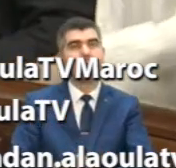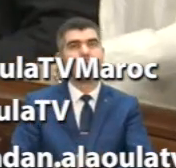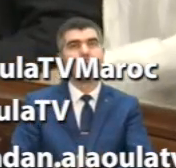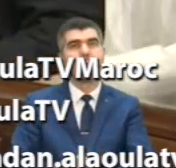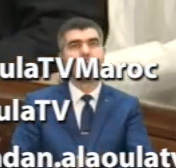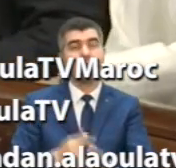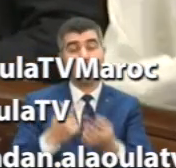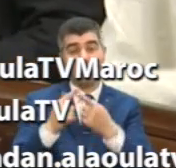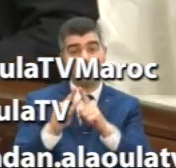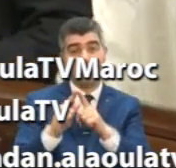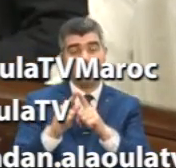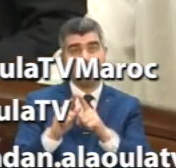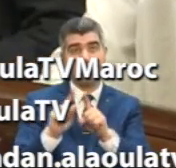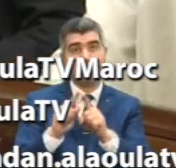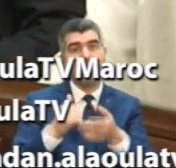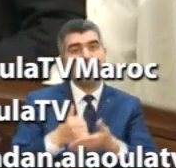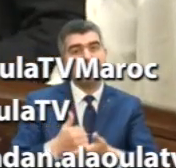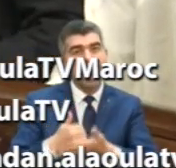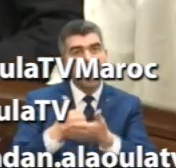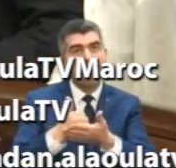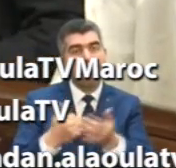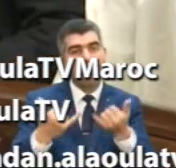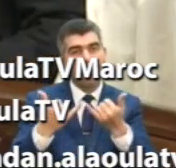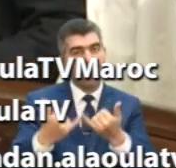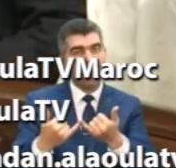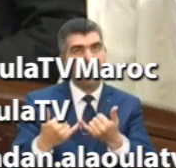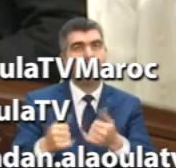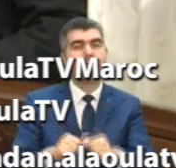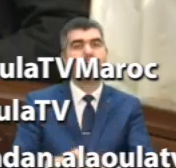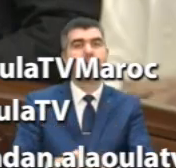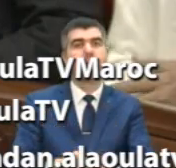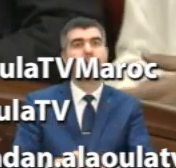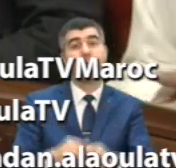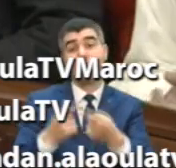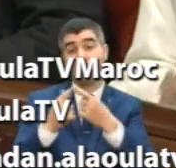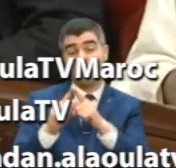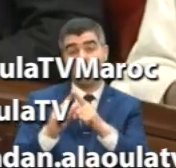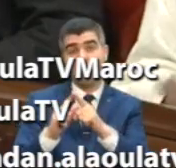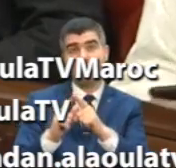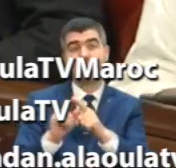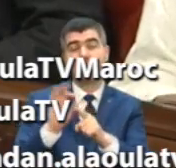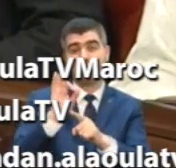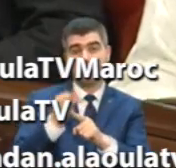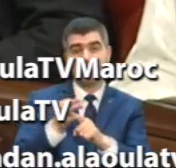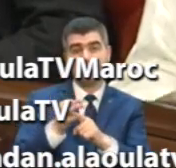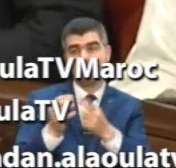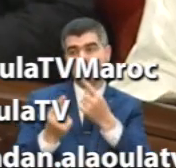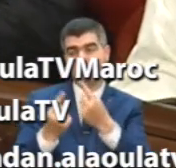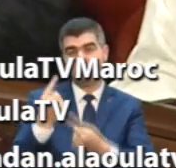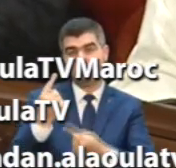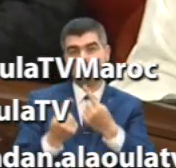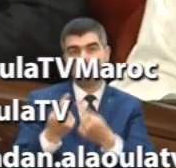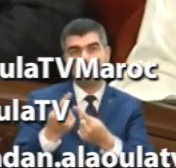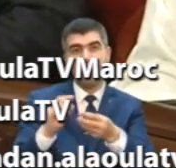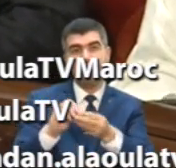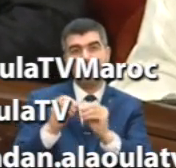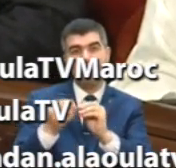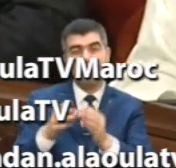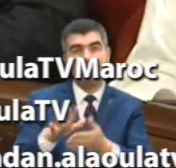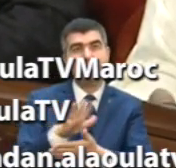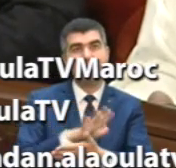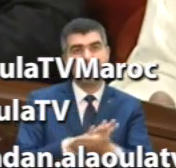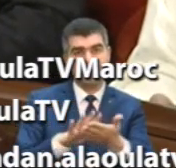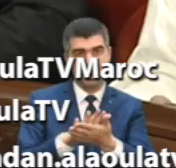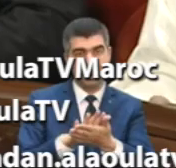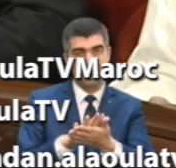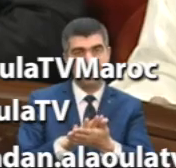يكون طرف في الدعم. اليوم كاين مشاريع اللي هي جاهزة، كاين اللي يستفدوا منها، وكاين بعض الإشكالات وخاصة الإشكالات الإدارية في